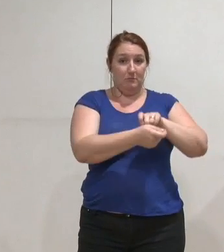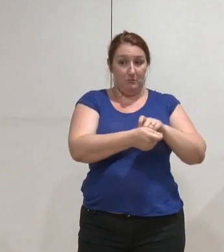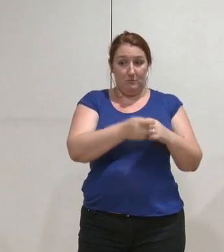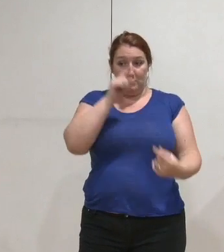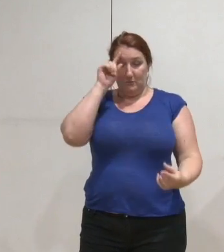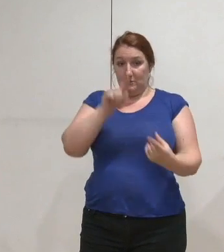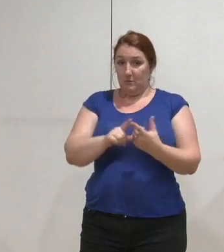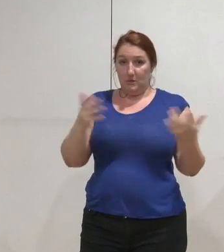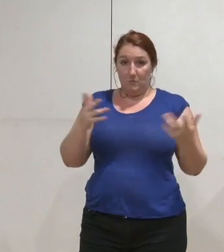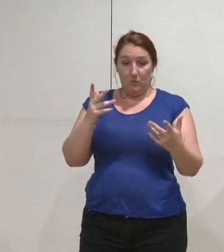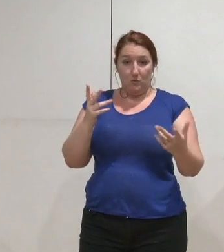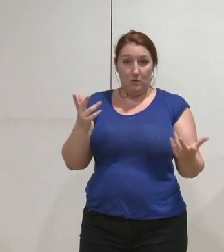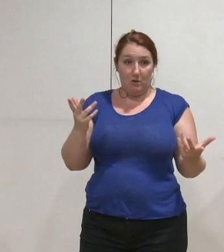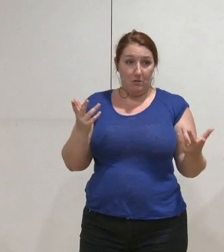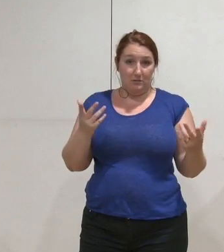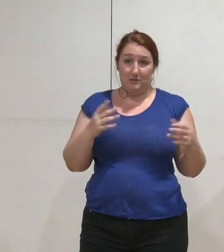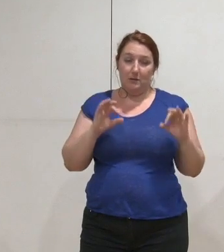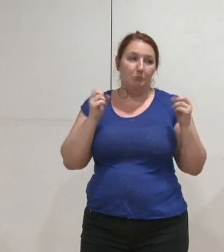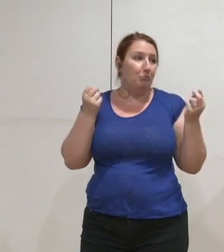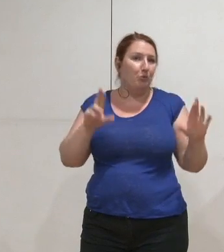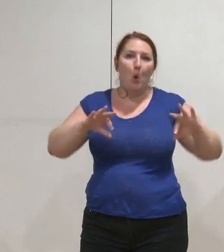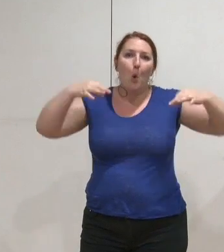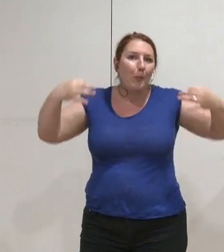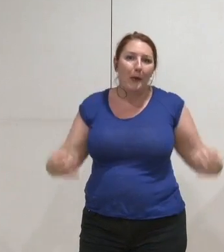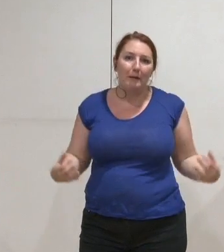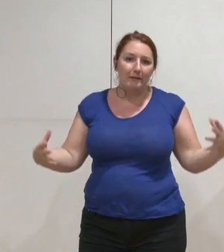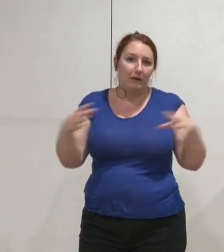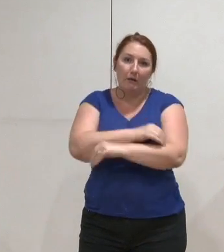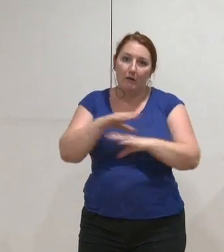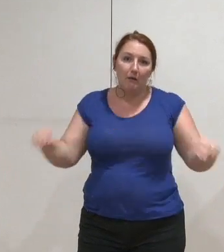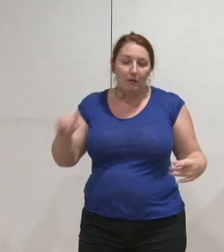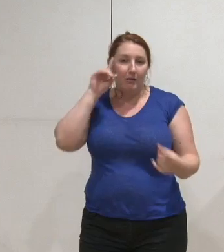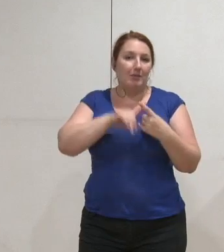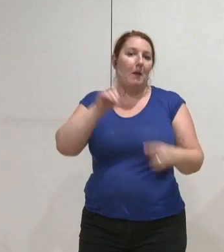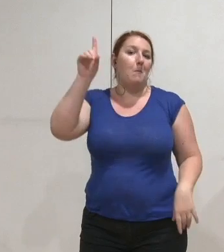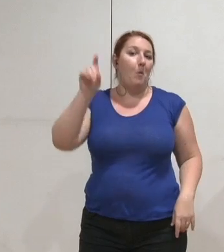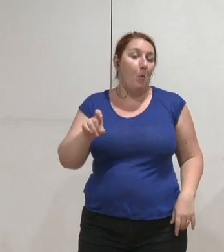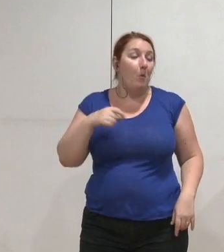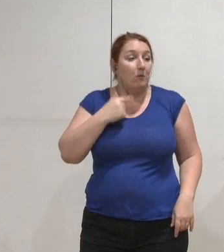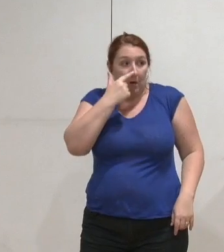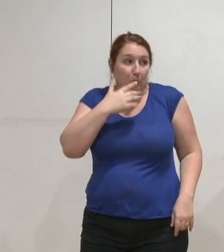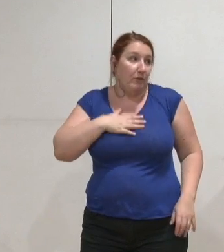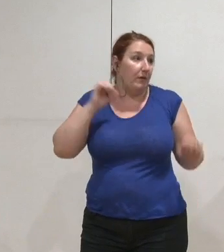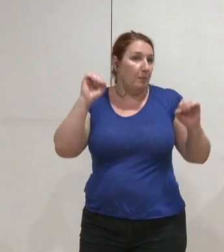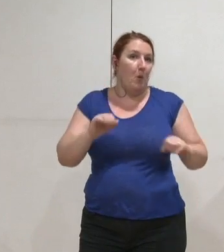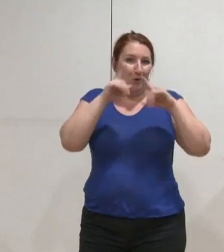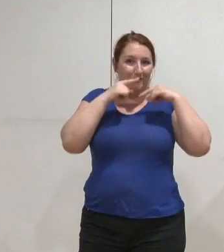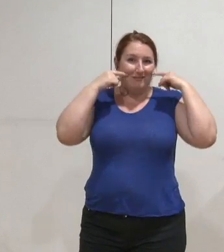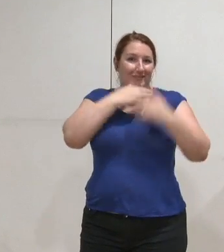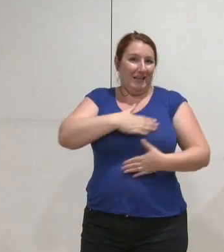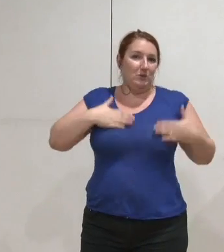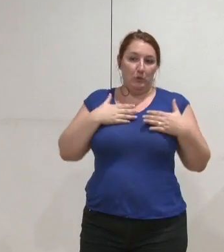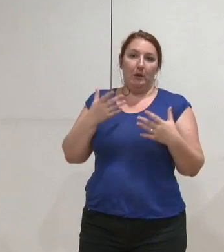des exercices purement comptables sur l'eau et effectivement je pense que nous pouvons nous réunir réjouir que l'eau paye